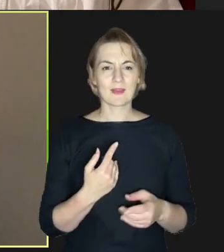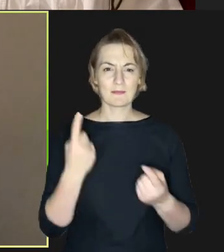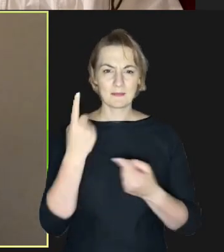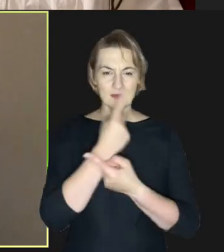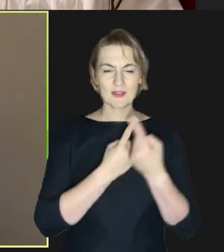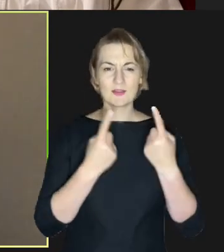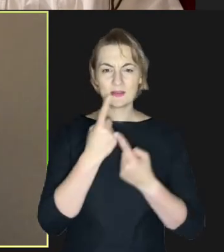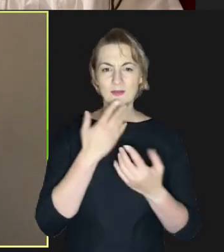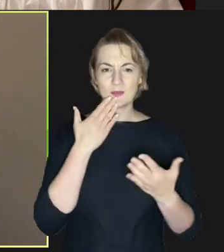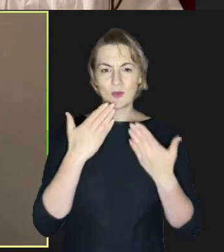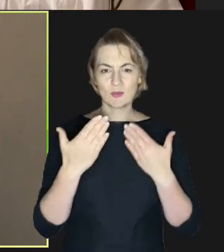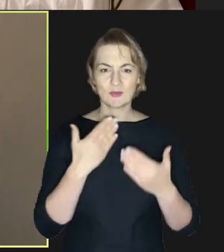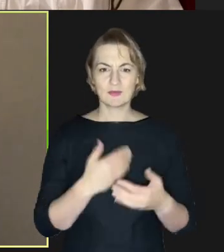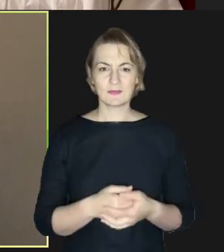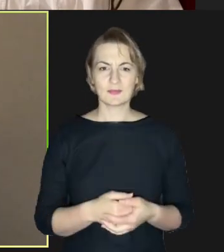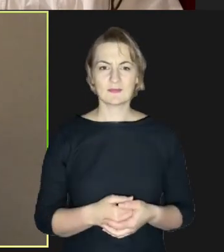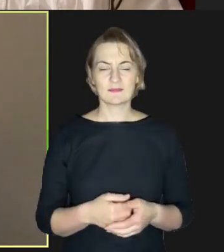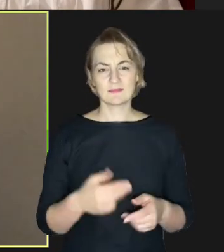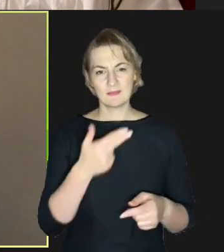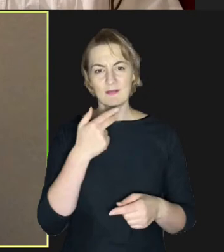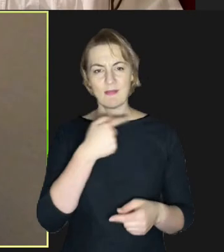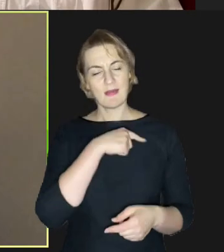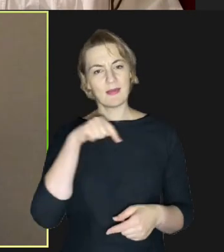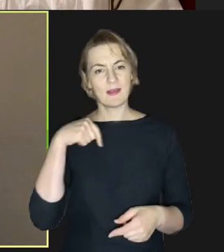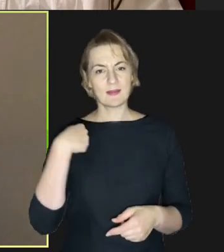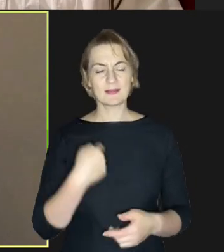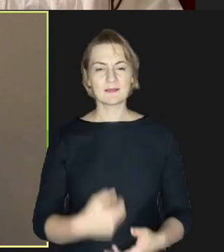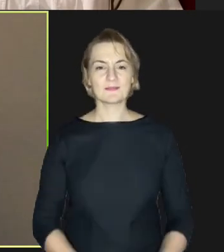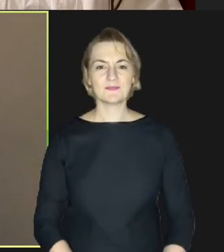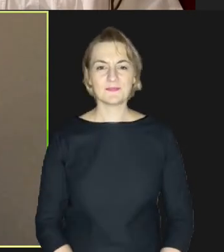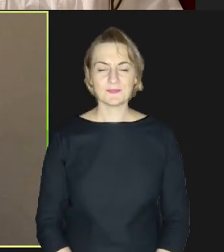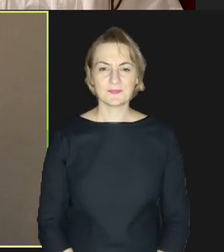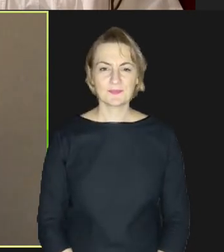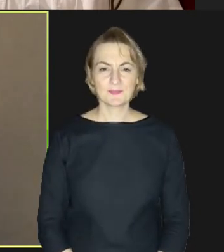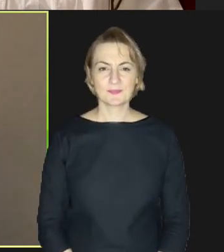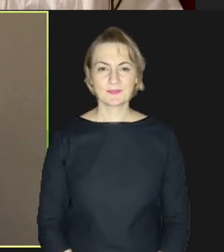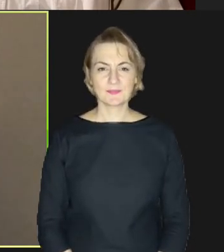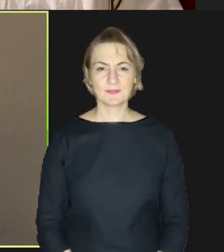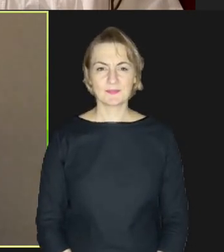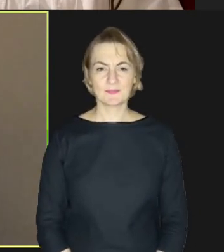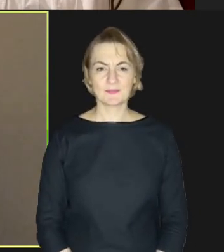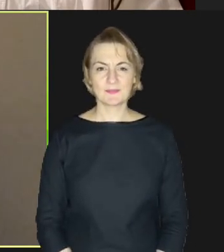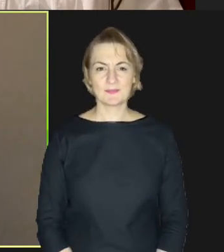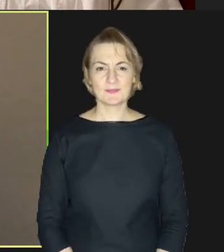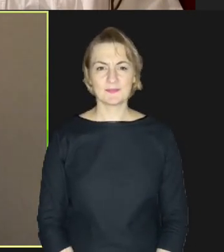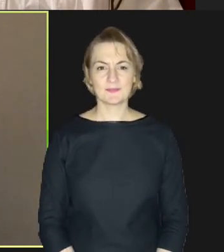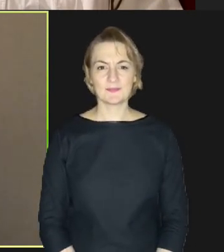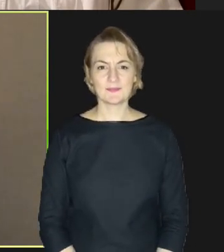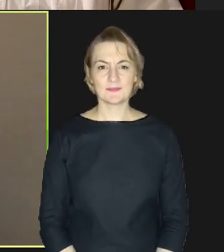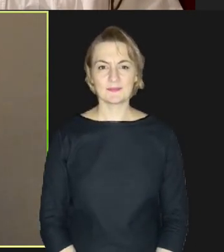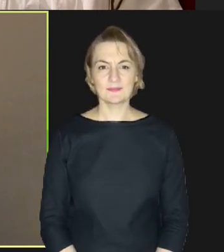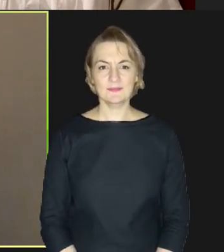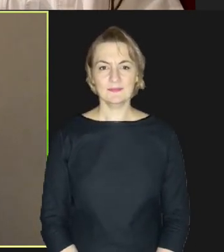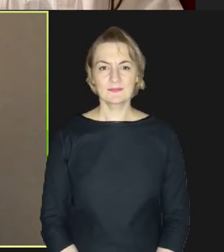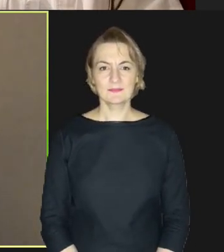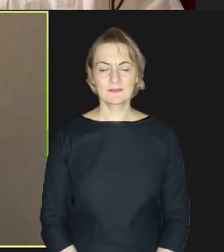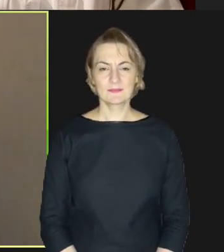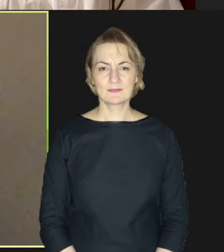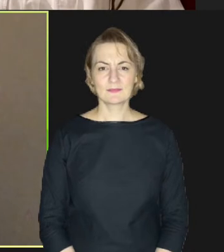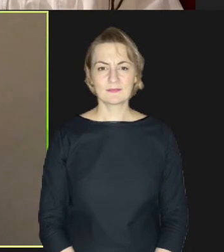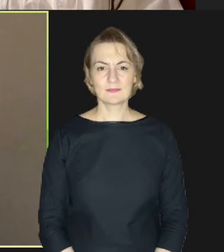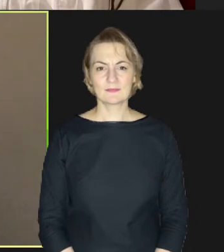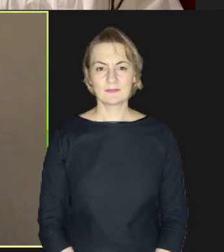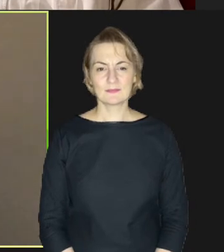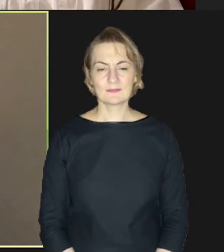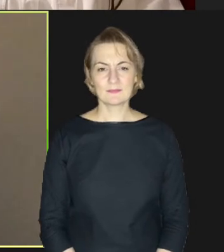stereotypowe myślenie na temat naszej tożsamości. No i teraz też ciało, tak